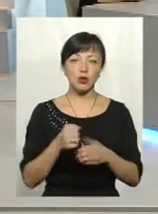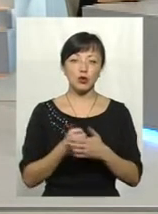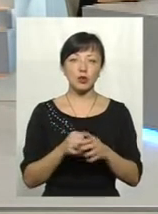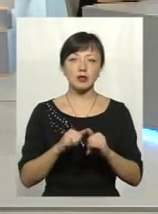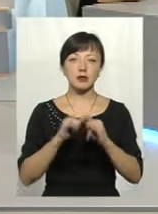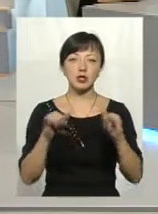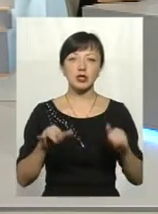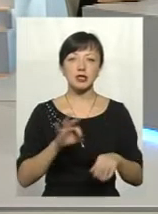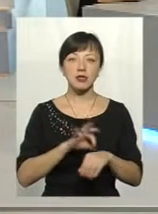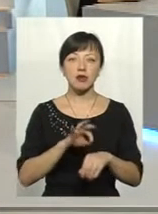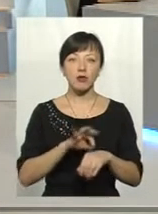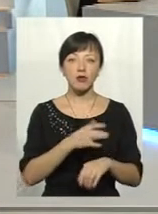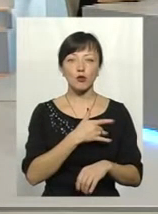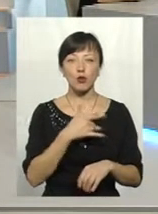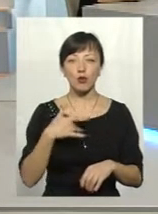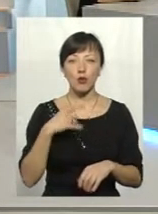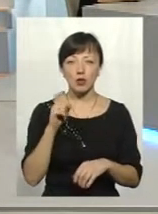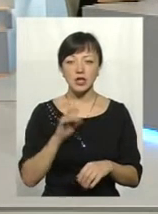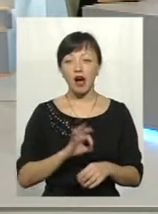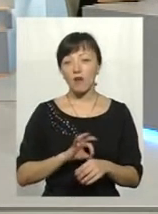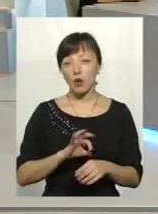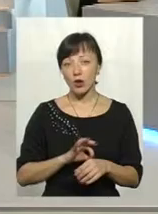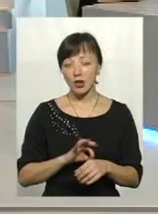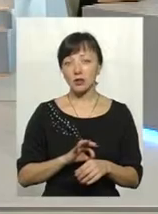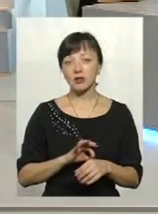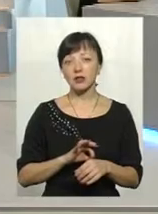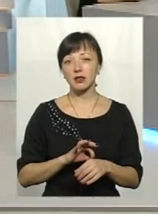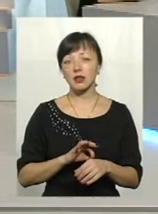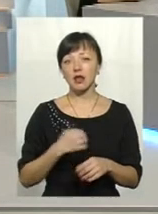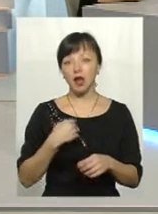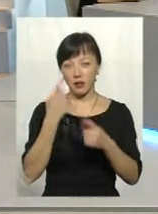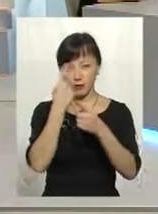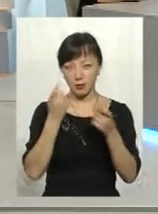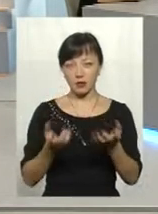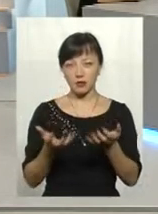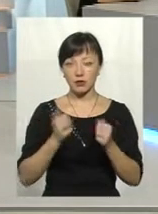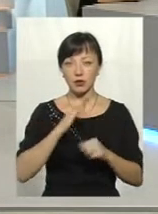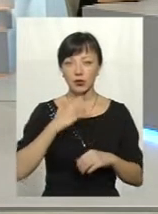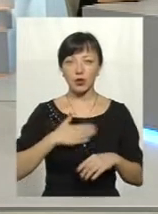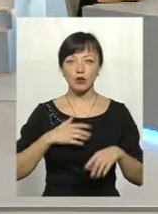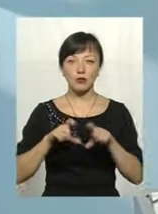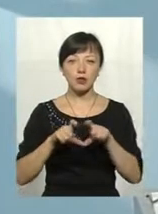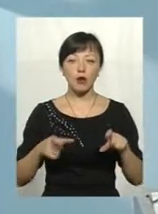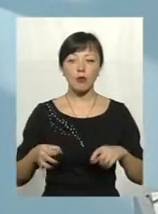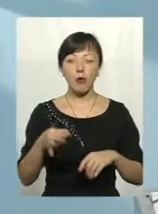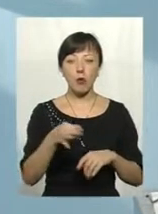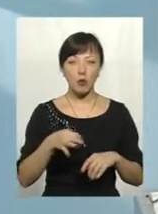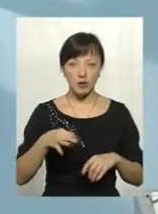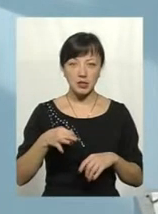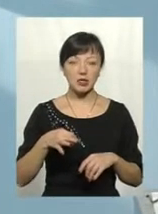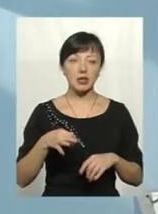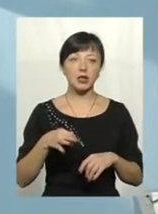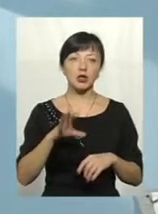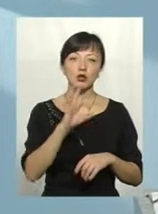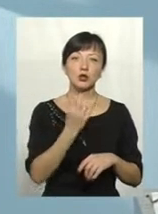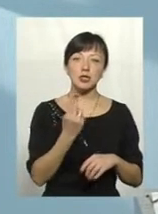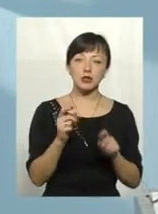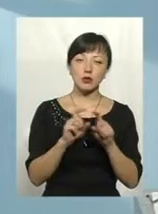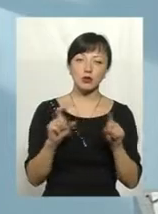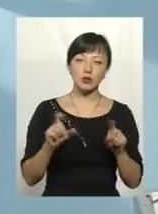збільшення захворювання на туберкульоз. А хворіють на туберкульоз. Я взяла таку інформацію по нашому закладу, по області нашій, за соціальна